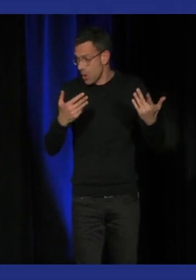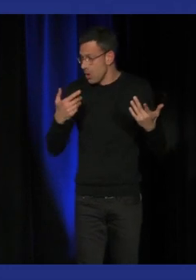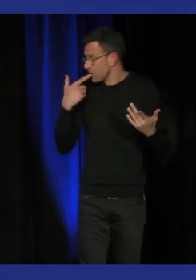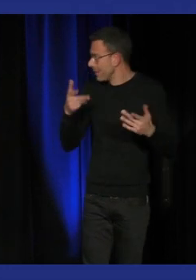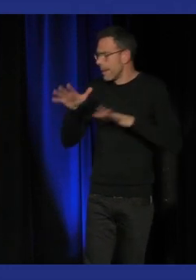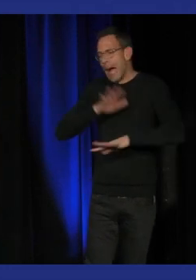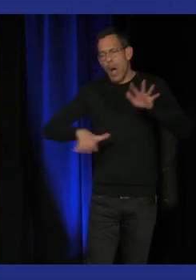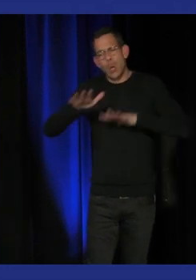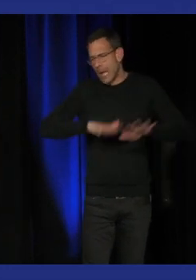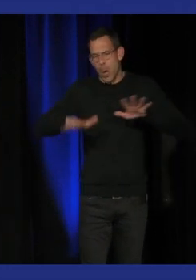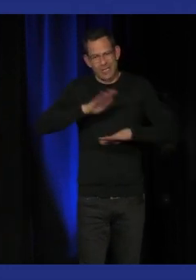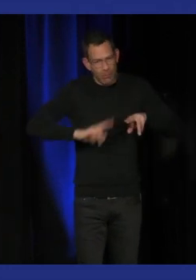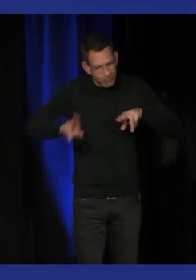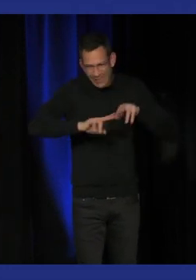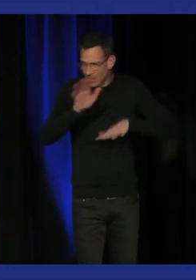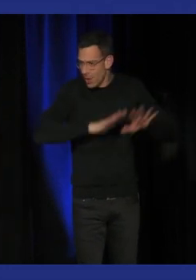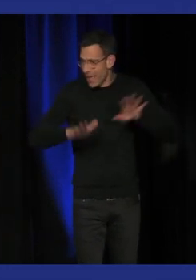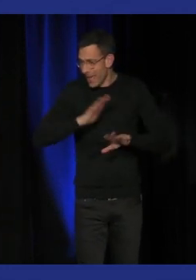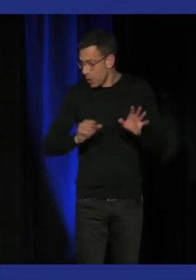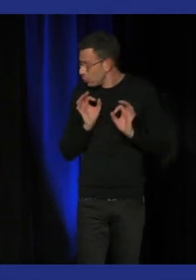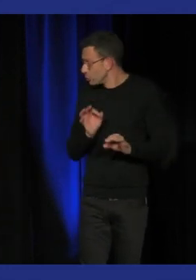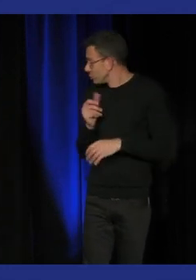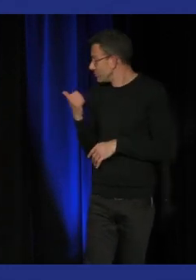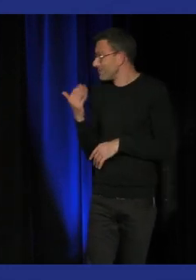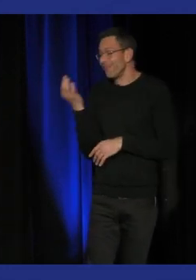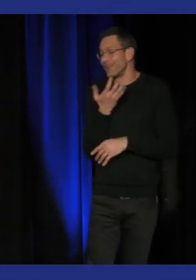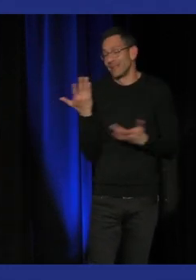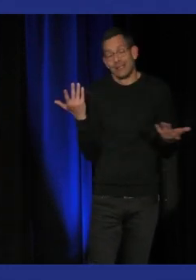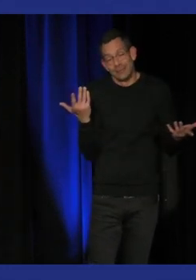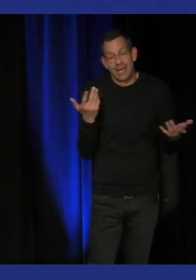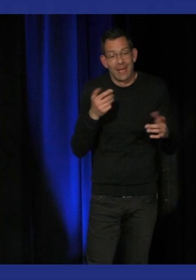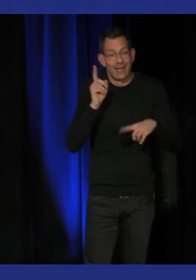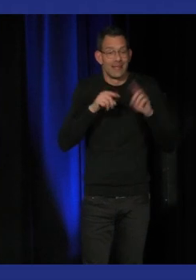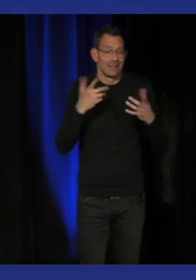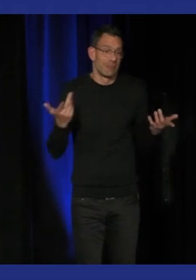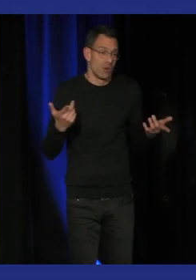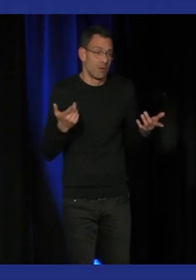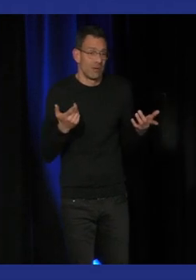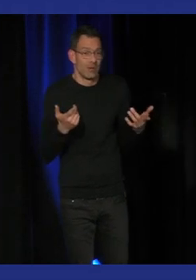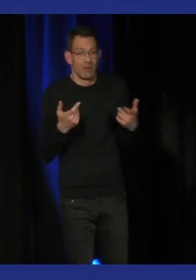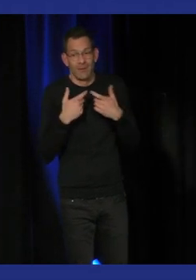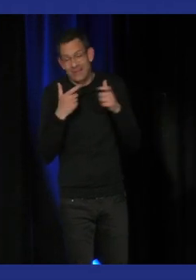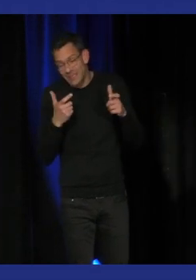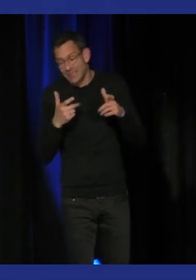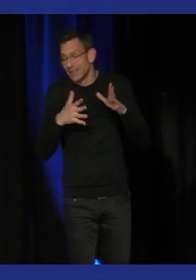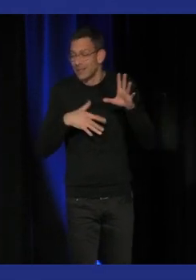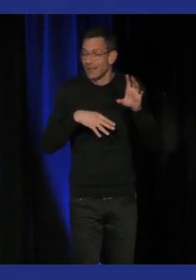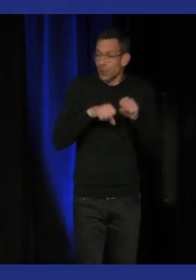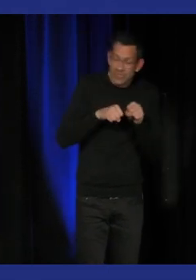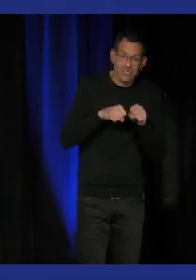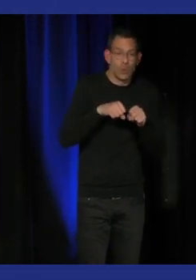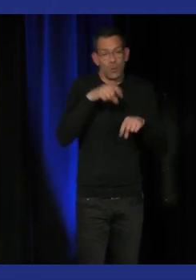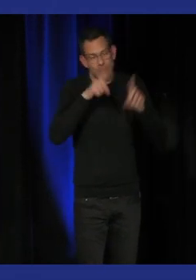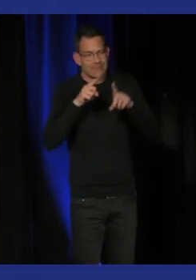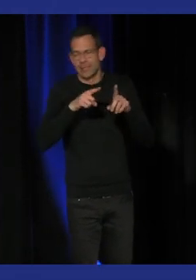du bricolage permanent. Ça, et puis comme vous disiez, madame, oui, bah, ça dépend en effet, l'accessibilité, ça, fin, et puis la compensation, etc. Ça dépend toujours